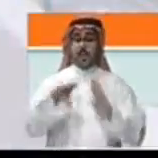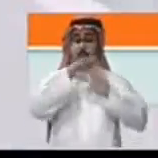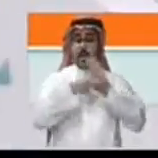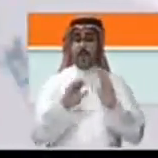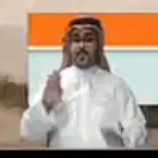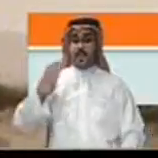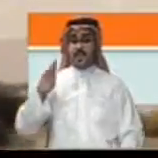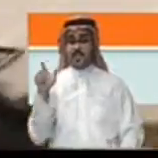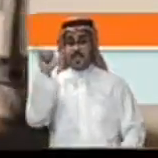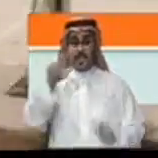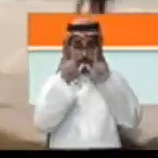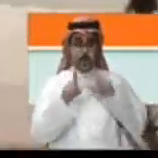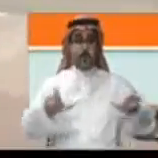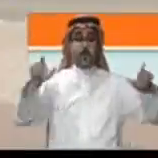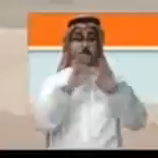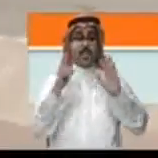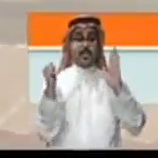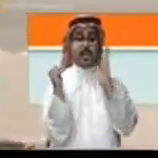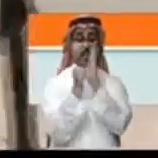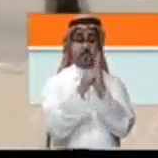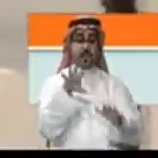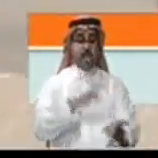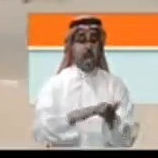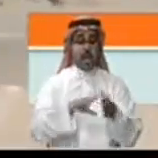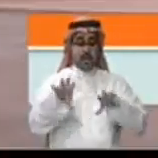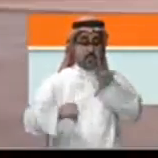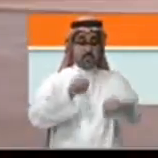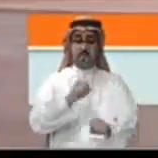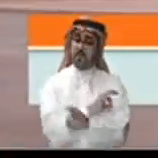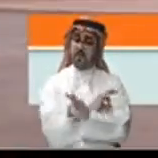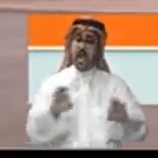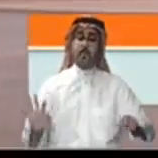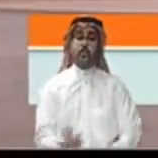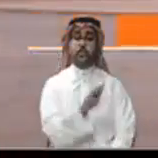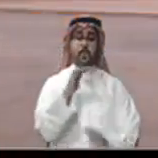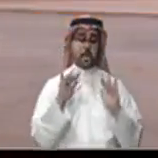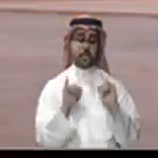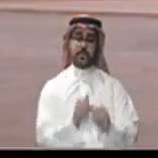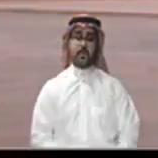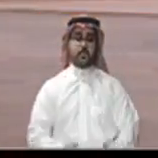برنامج سكني يعلن اكتمال حجز الأراضي المجانية بمخطط عسفان شمال جدة.